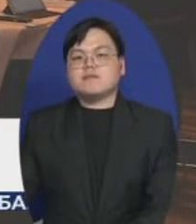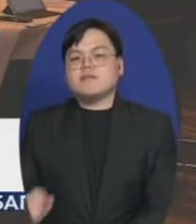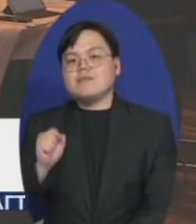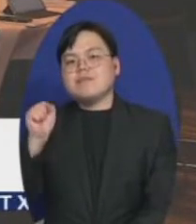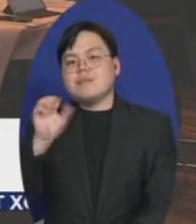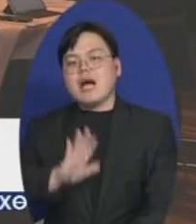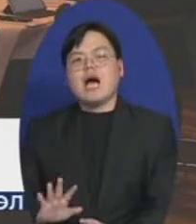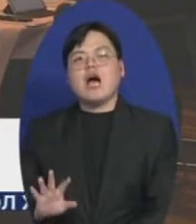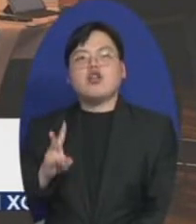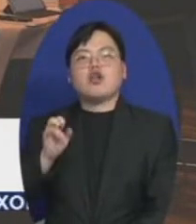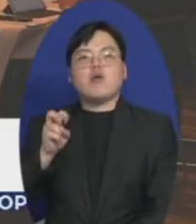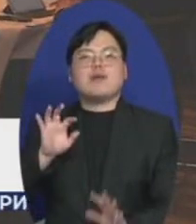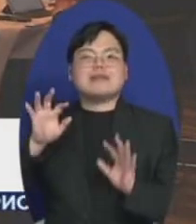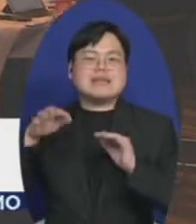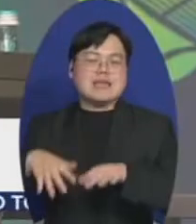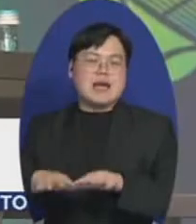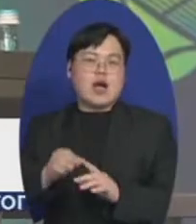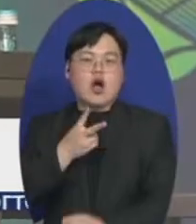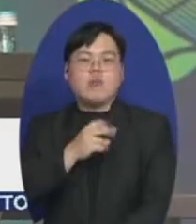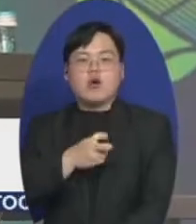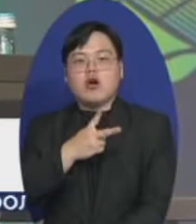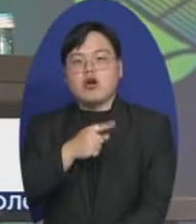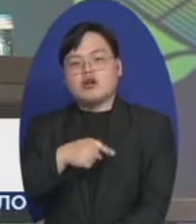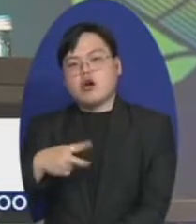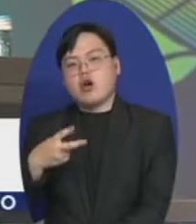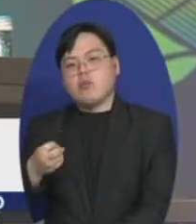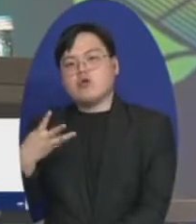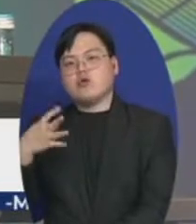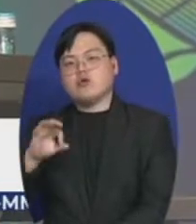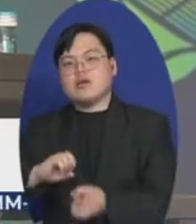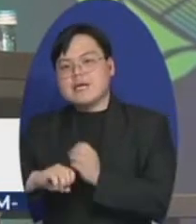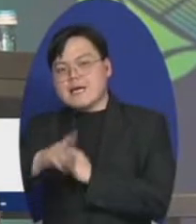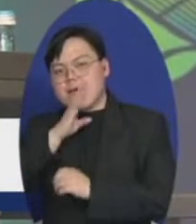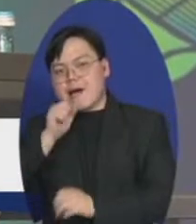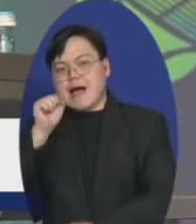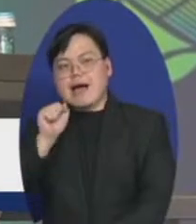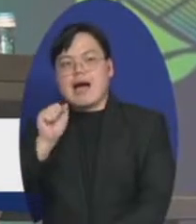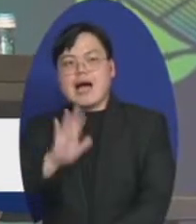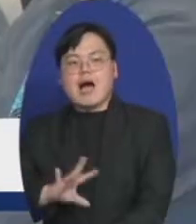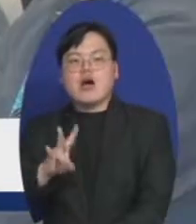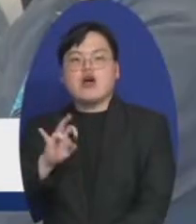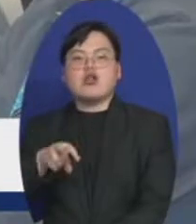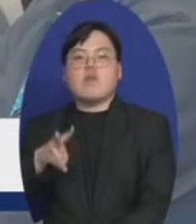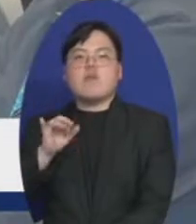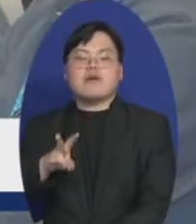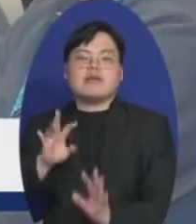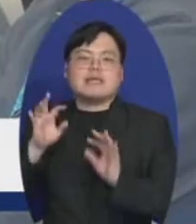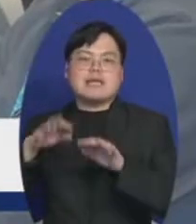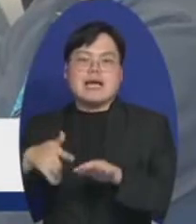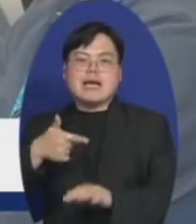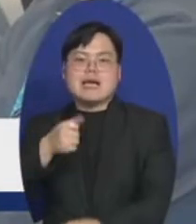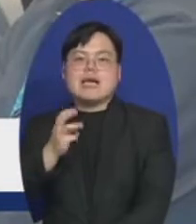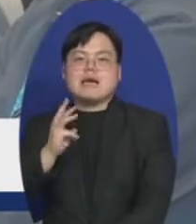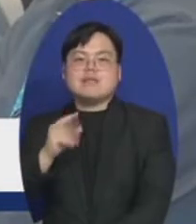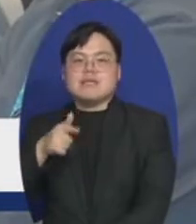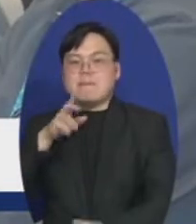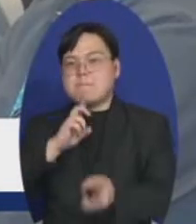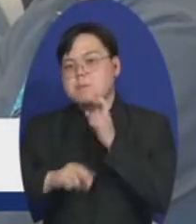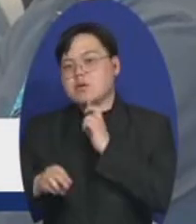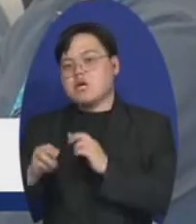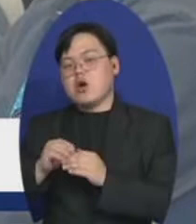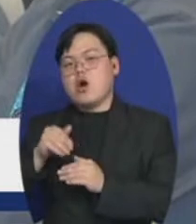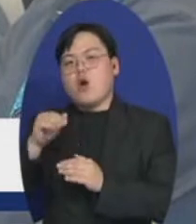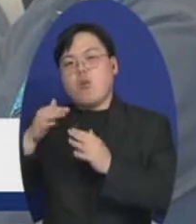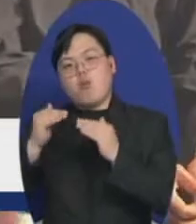Аз намхан далайн түншлэлийн формаар 2021-2024 онд хэрэгжүүлэх Аз намхан далайн бүс нутгийн гамшигын эрслийг бууруулах арга хэмжээний